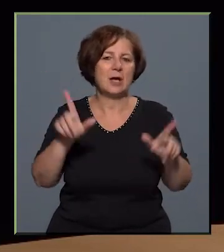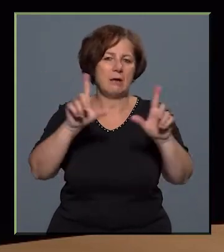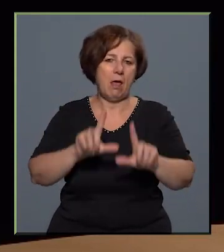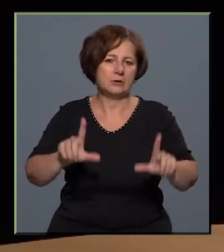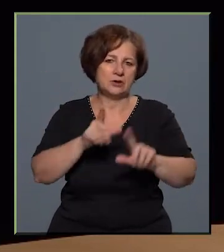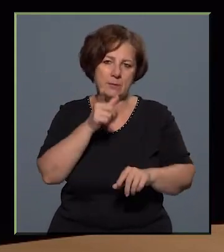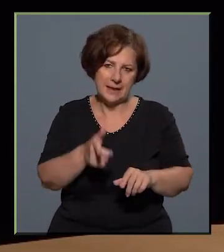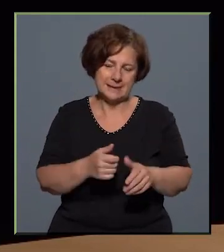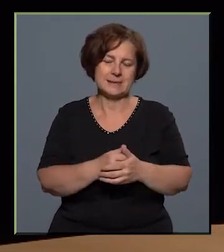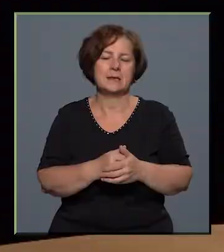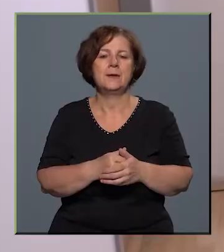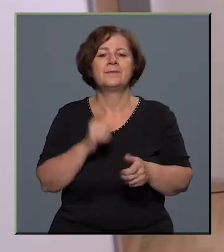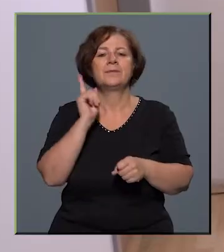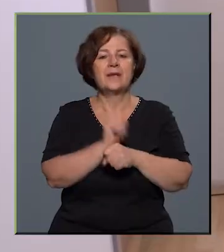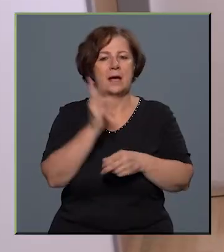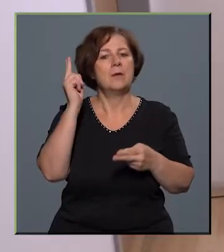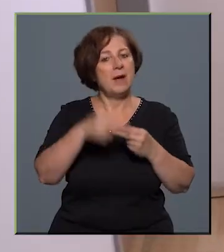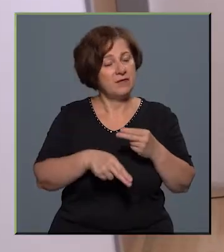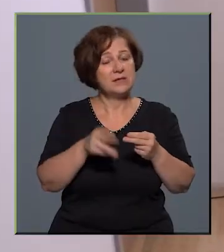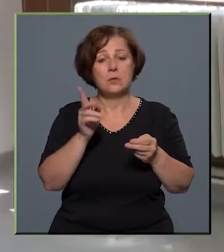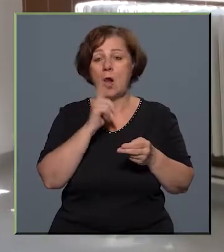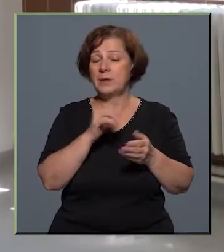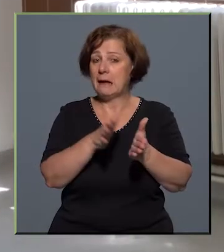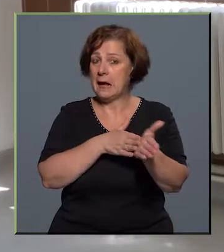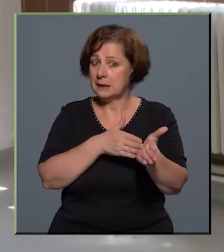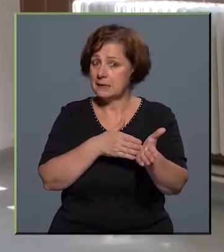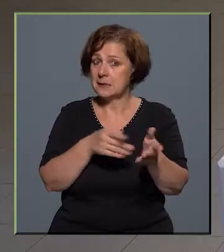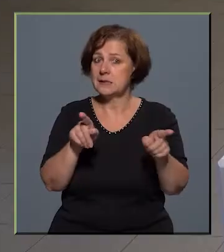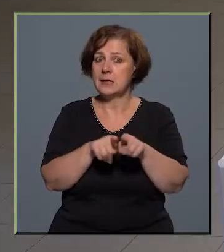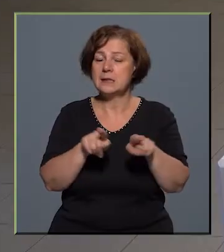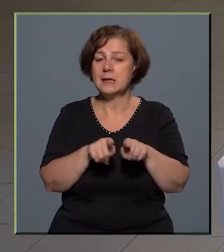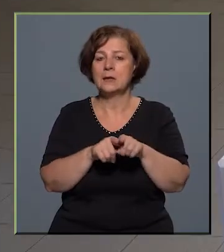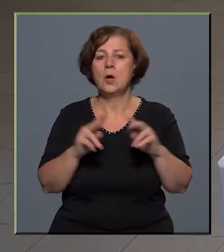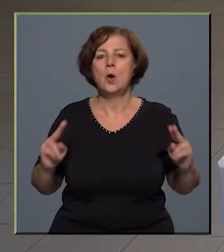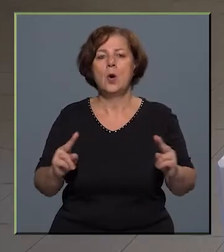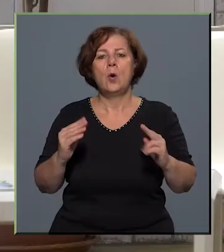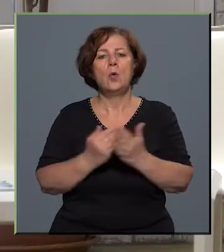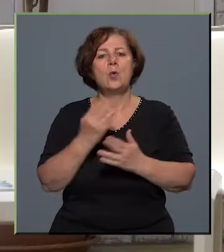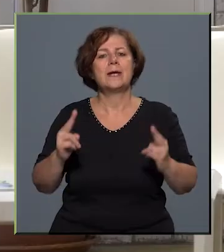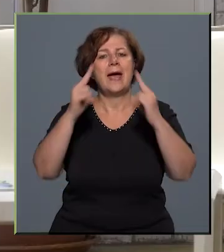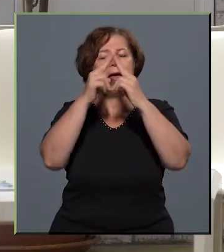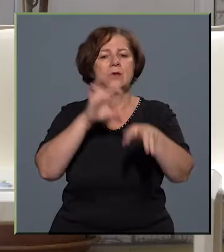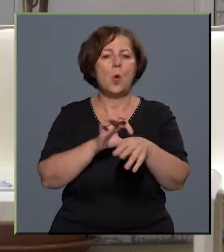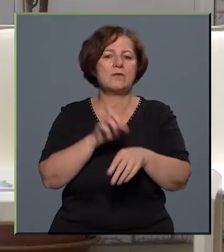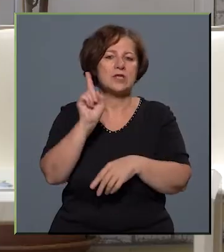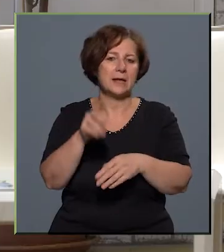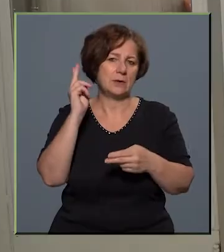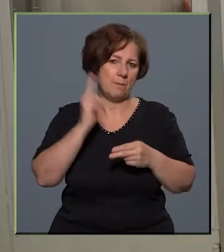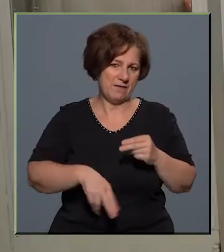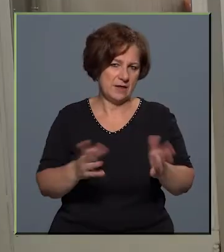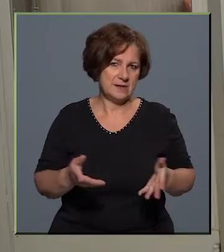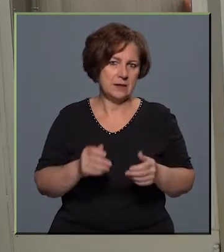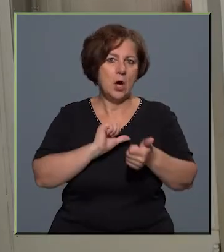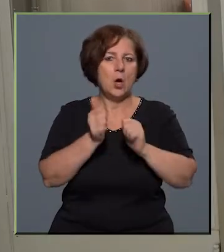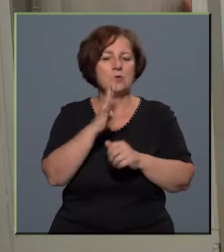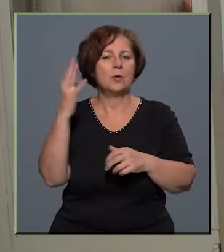mint ahogy készültünk rá, de befejezzük, amit elkezdtünk, hiszen az Újhegyi Orvosi Rendelő az